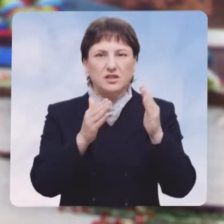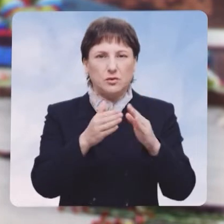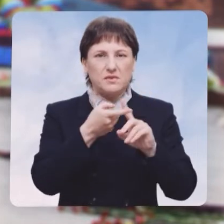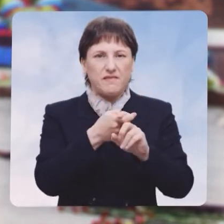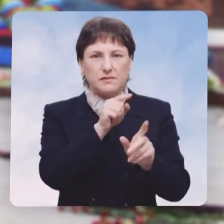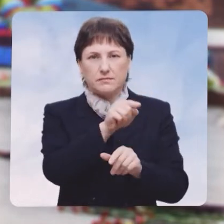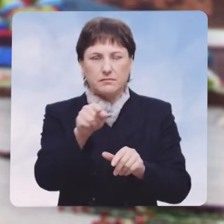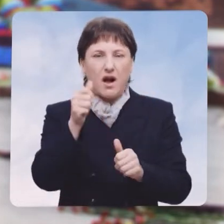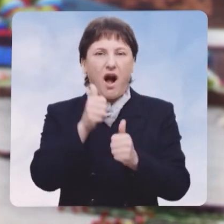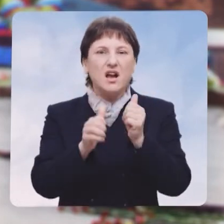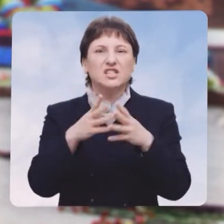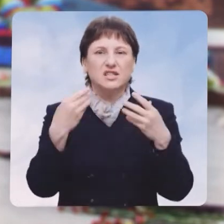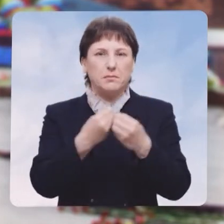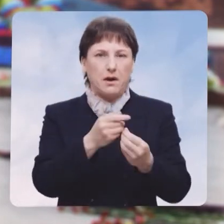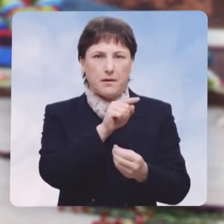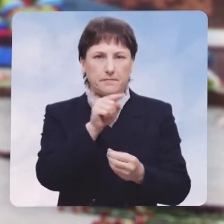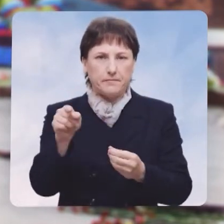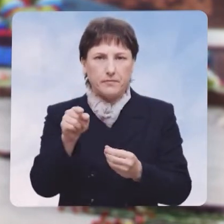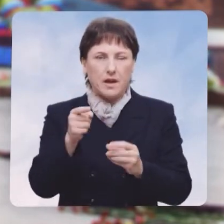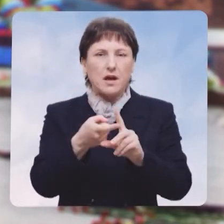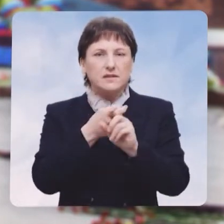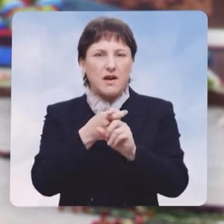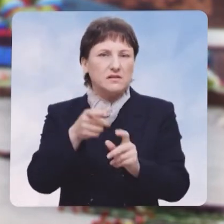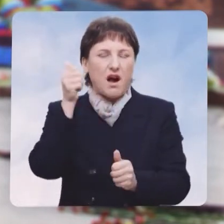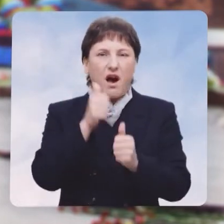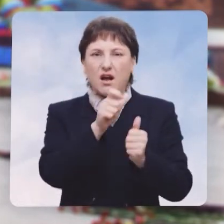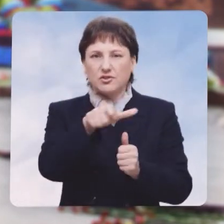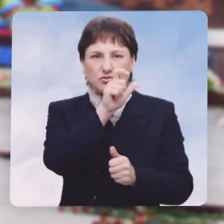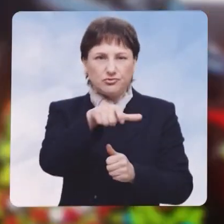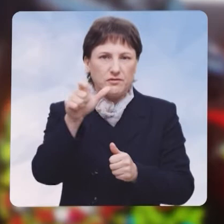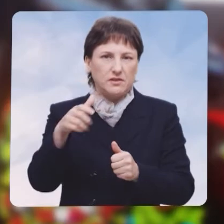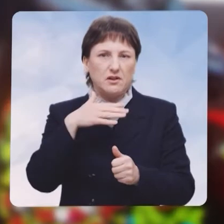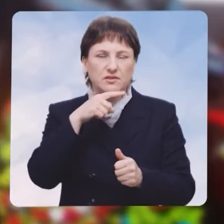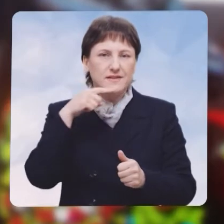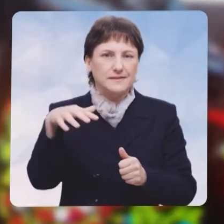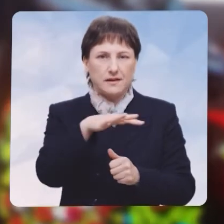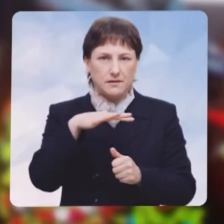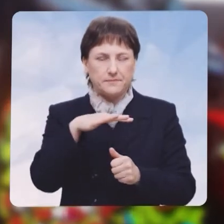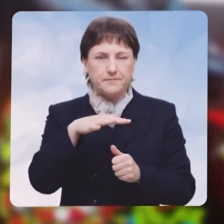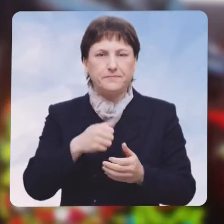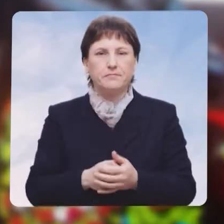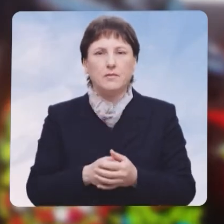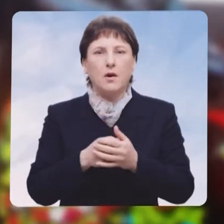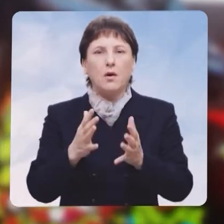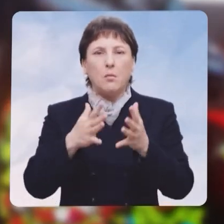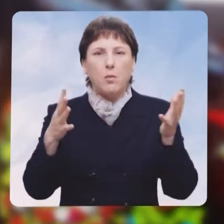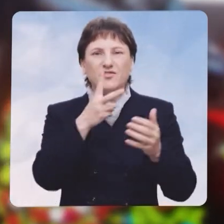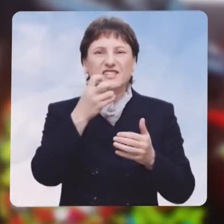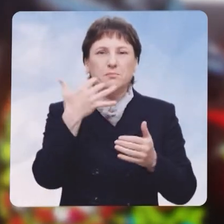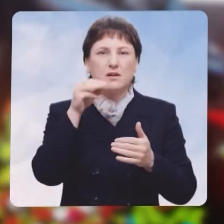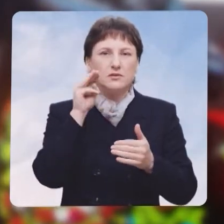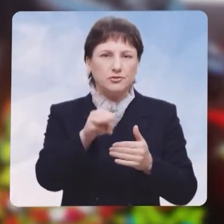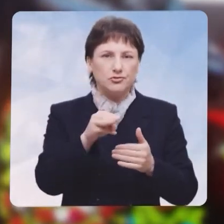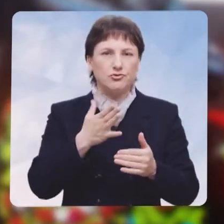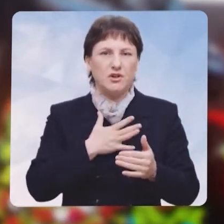в каждую семью, затронула каждого жителя нашей страны. Более 250 тысяч наших